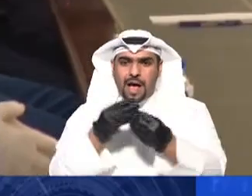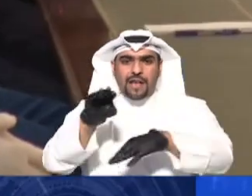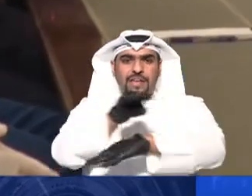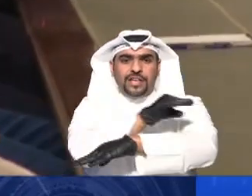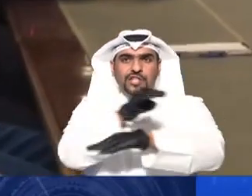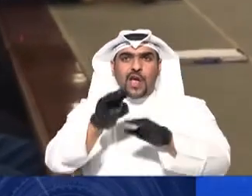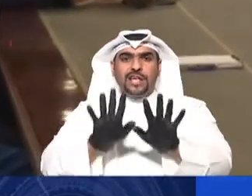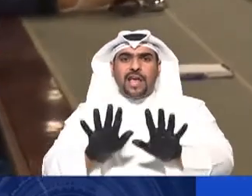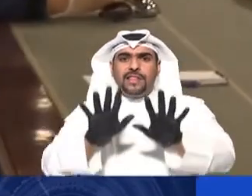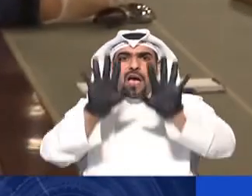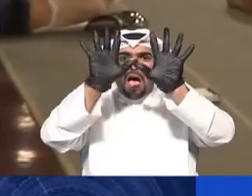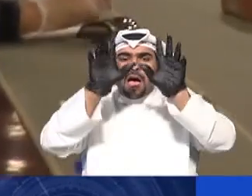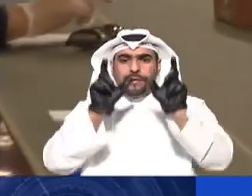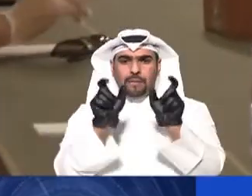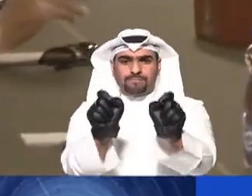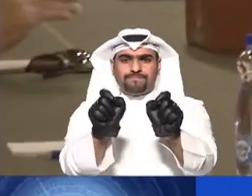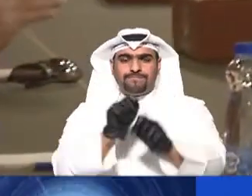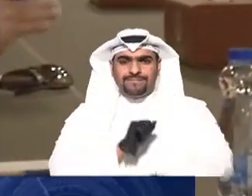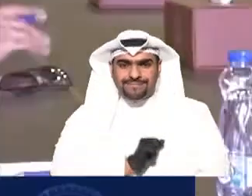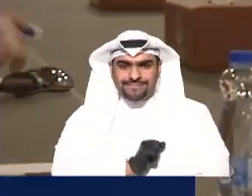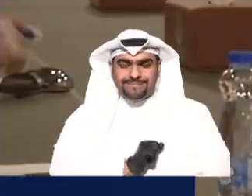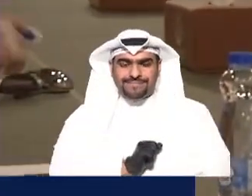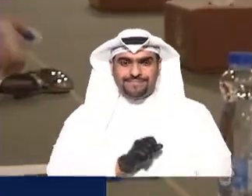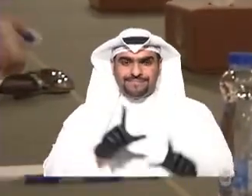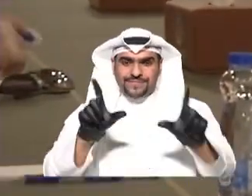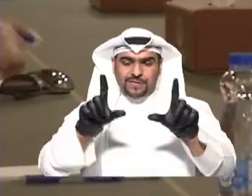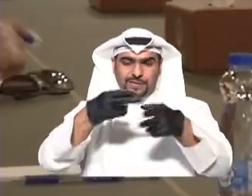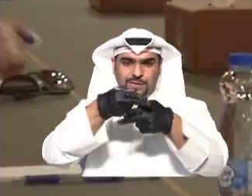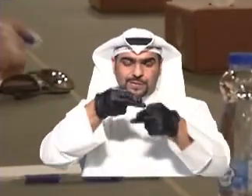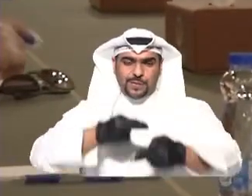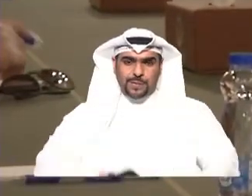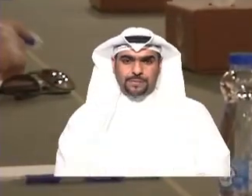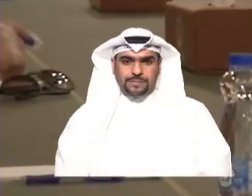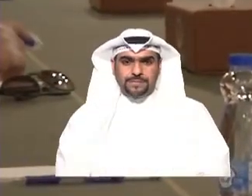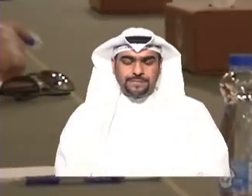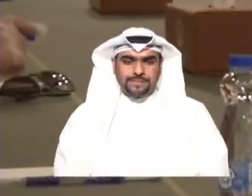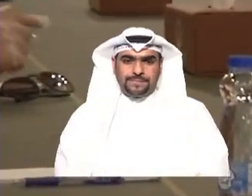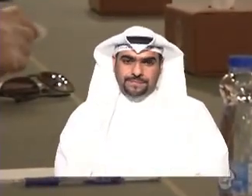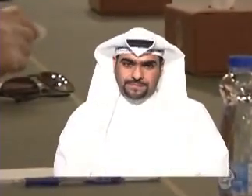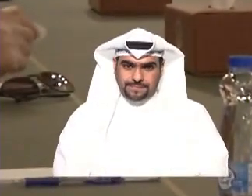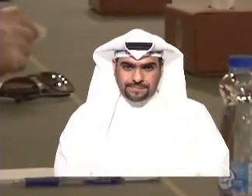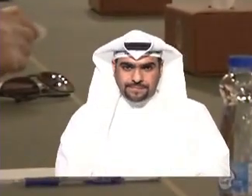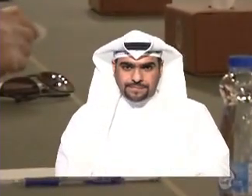الأرواح والممتلكات. يوسف صفر، تلفزيون دولة الكويت.